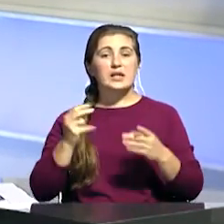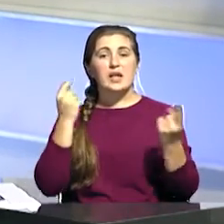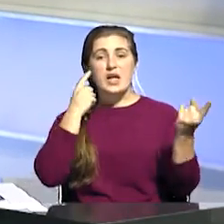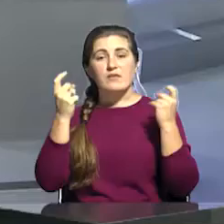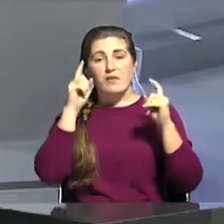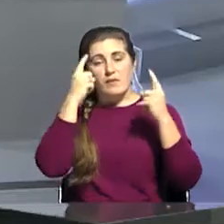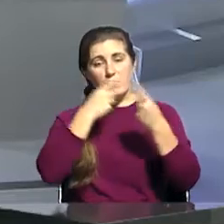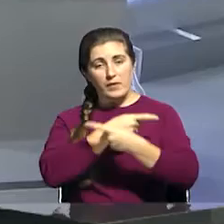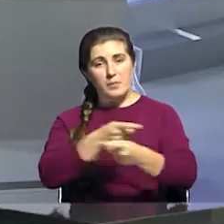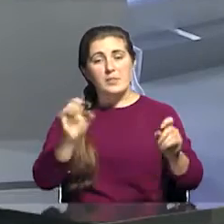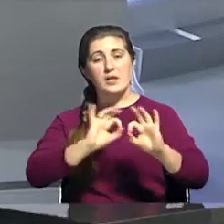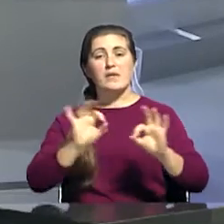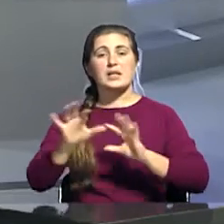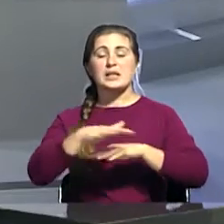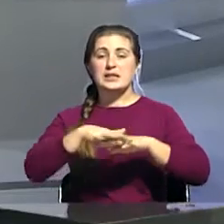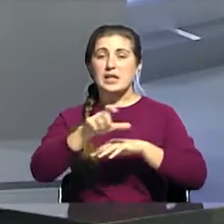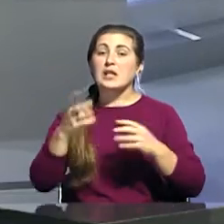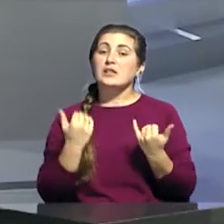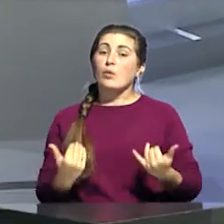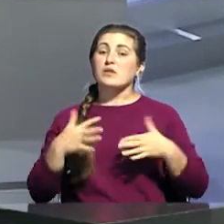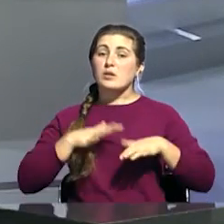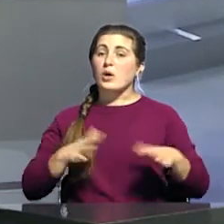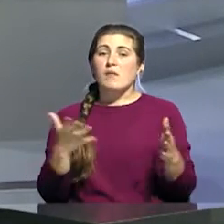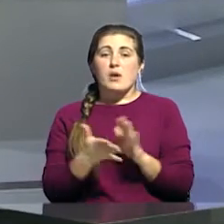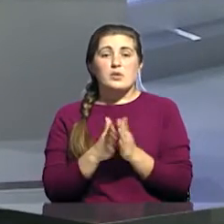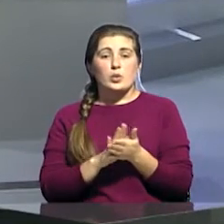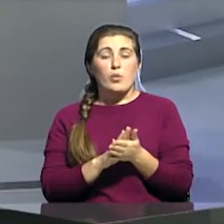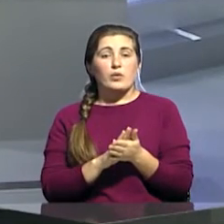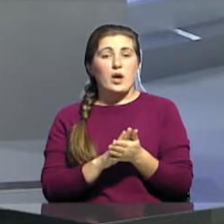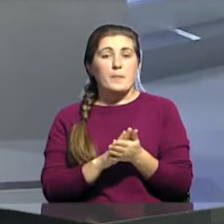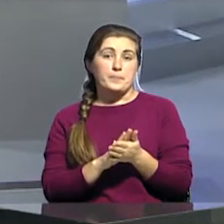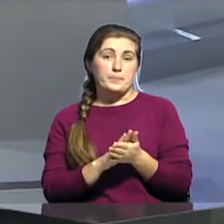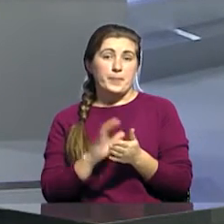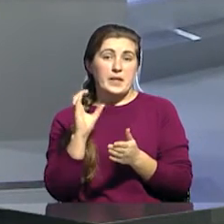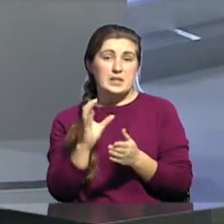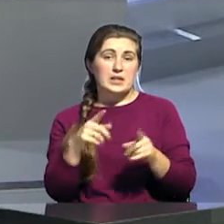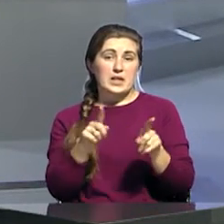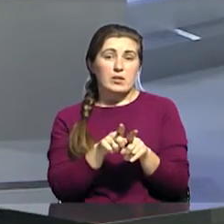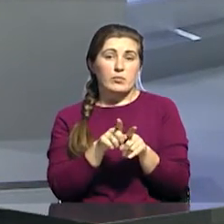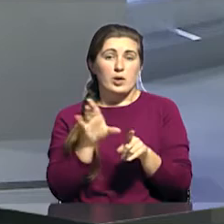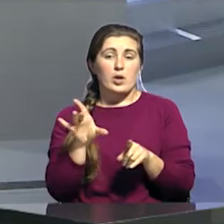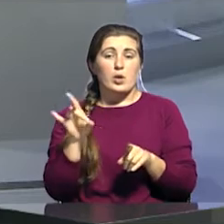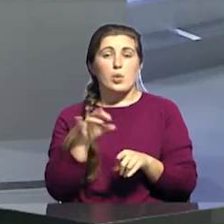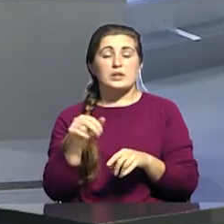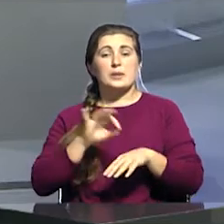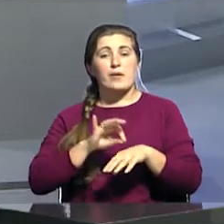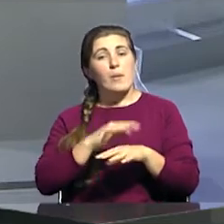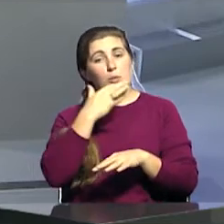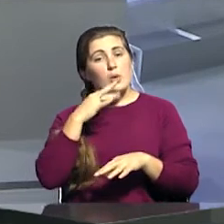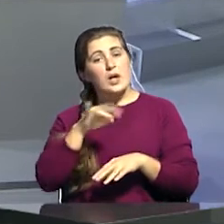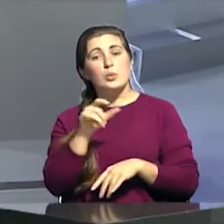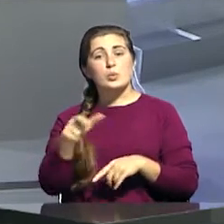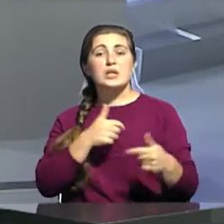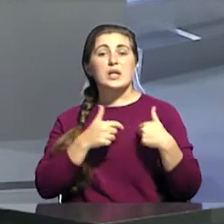информированности населения. На сегодня вот в Крыму какова обстановка непосредственно с такого рода заболеваниями? Много ли людей страдают от